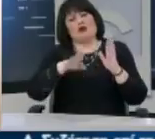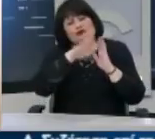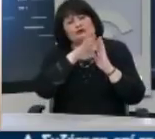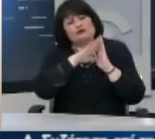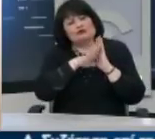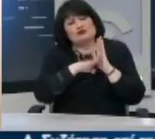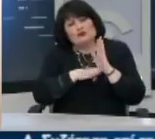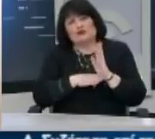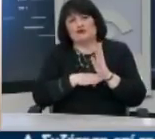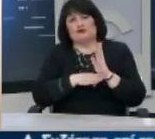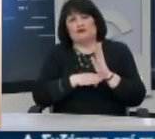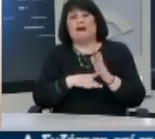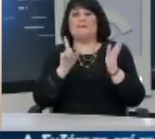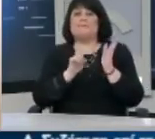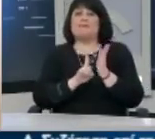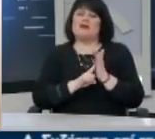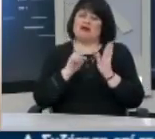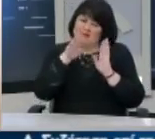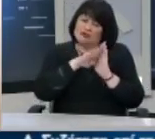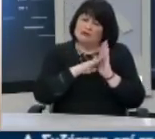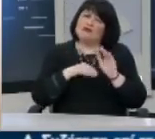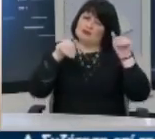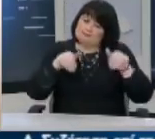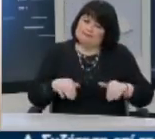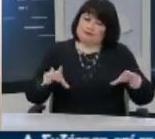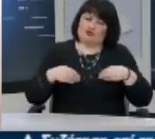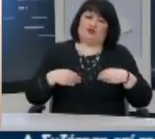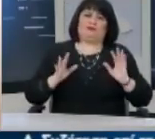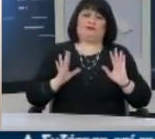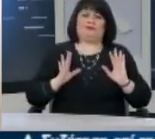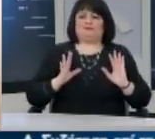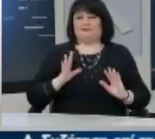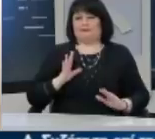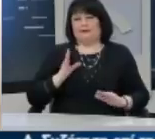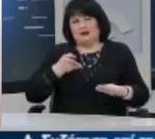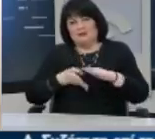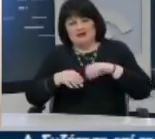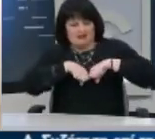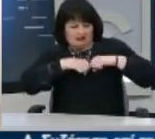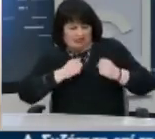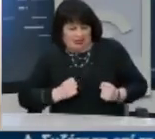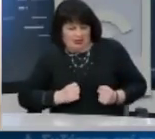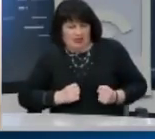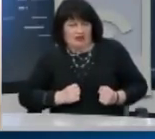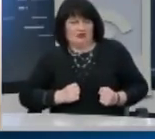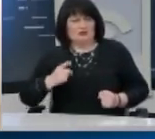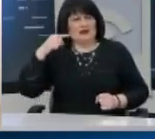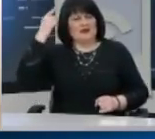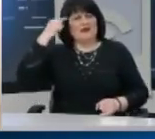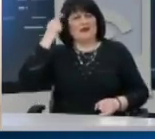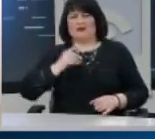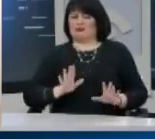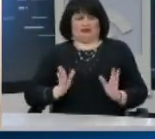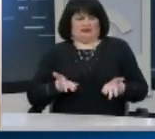κανόνες οι οποίοι θα πρέπει να τηρούνται ζήσαμε μία πρώτη όχι απογοήτευση ούτε αυταπάτη αλλά